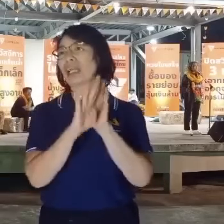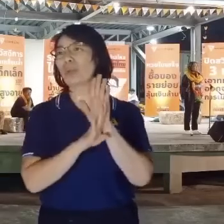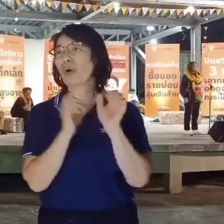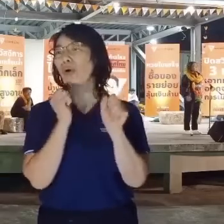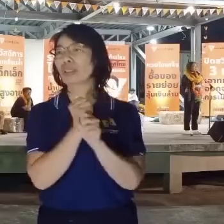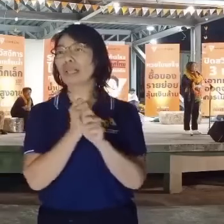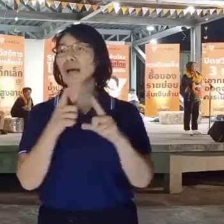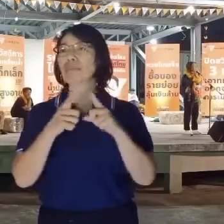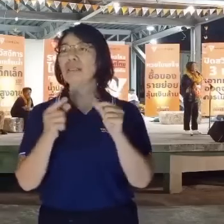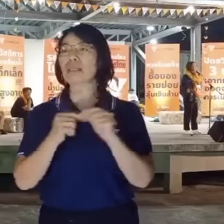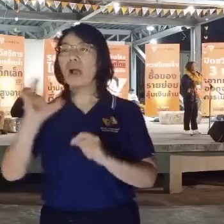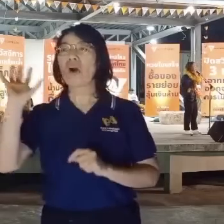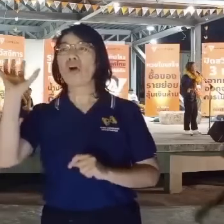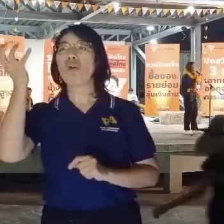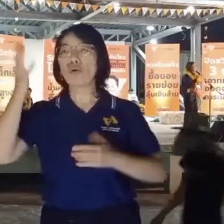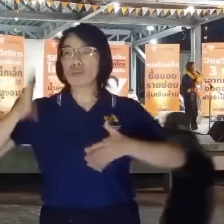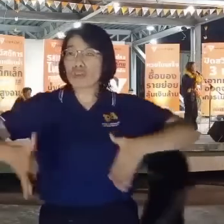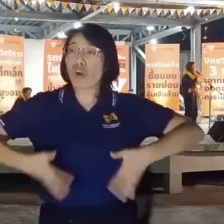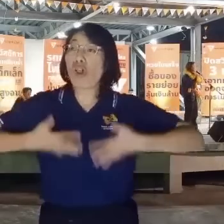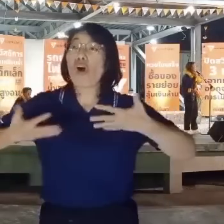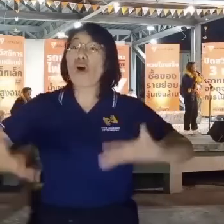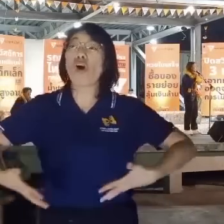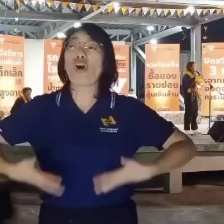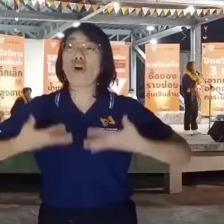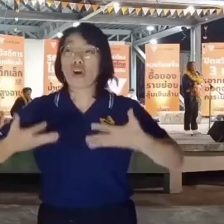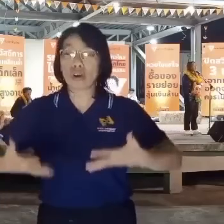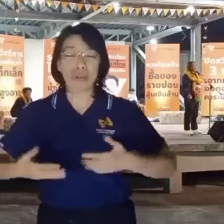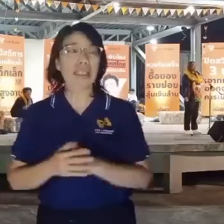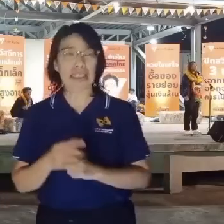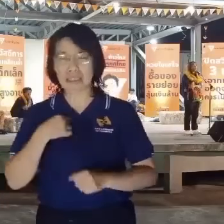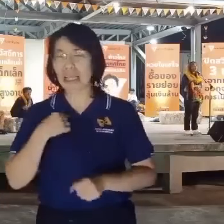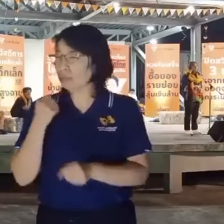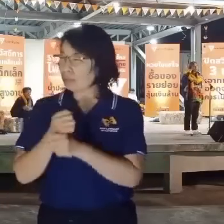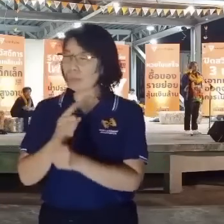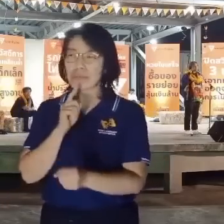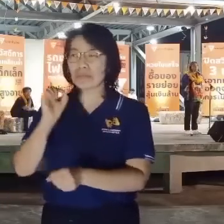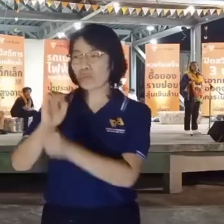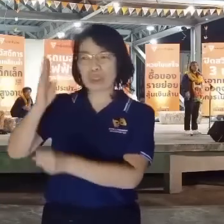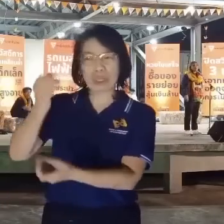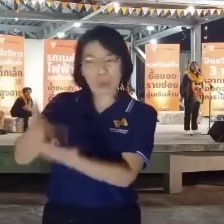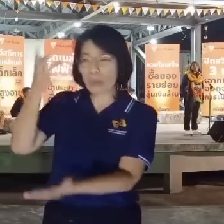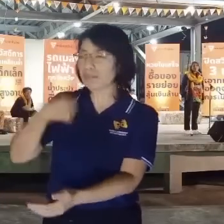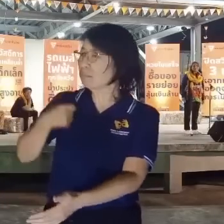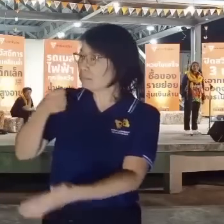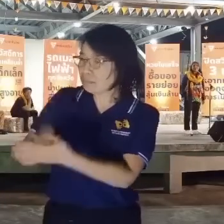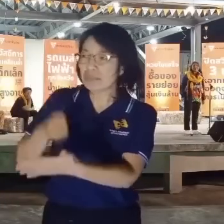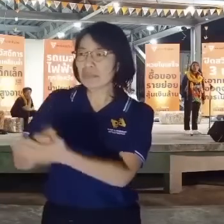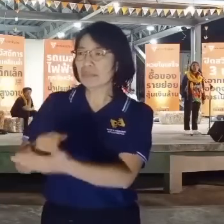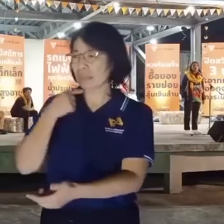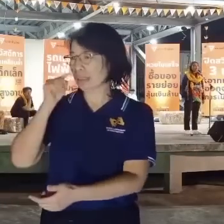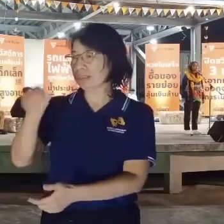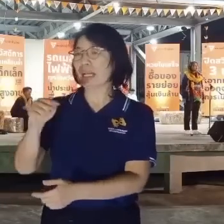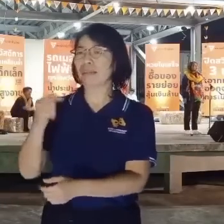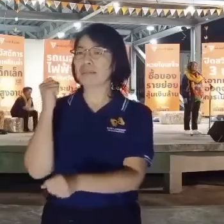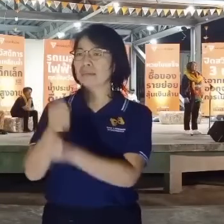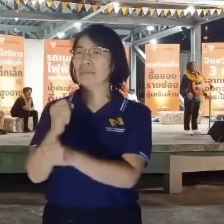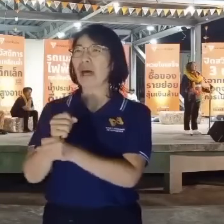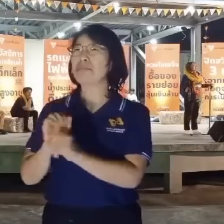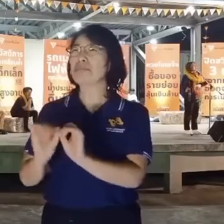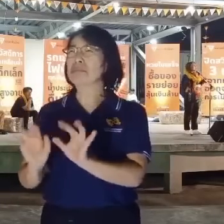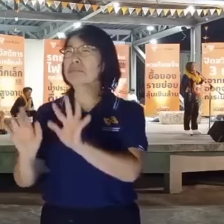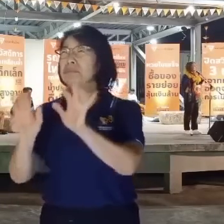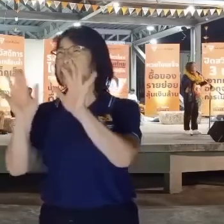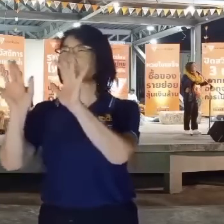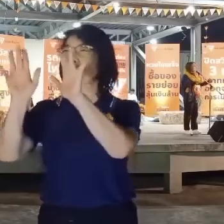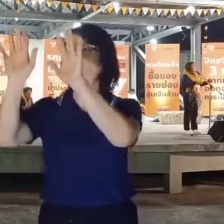กับเรื่องโลกร้อนอีกมากมายที่จะต้องไปสู้ไปชนกับกลุ่มทุนเพื่อกำหนดเพดานการปล่อยก๊าซเรือนกระจกเพื่อให้เราไ